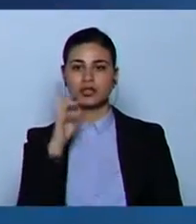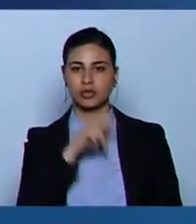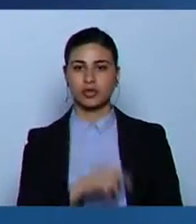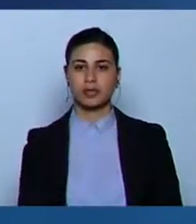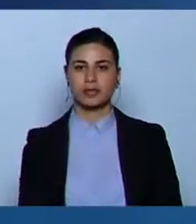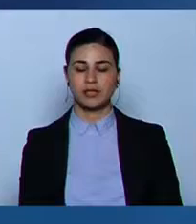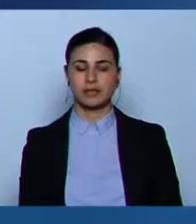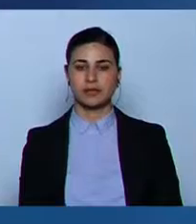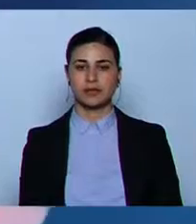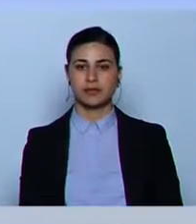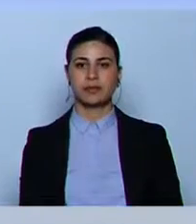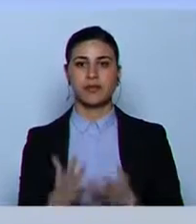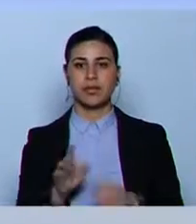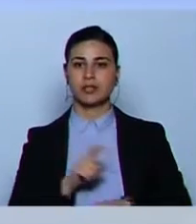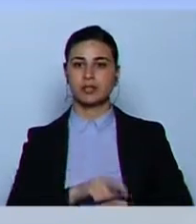შეცდომების